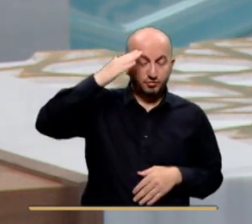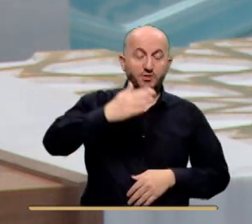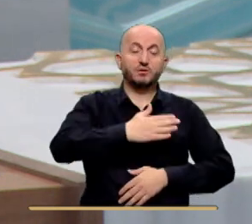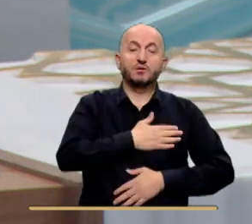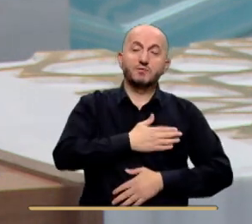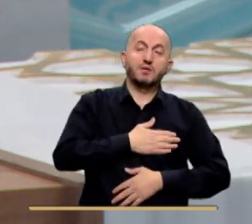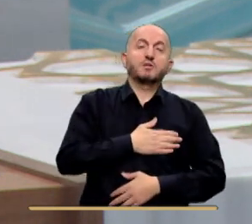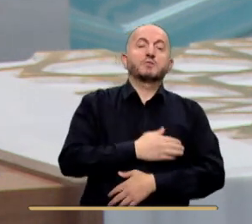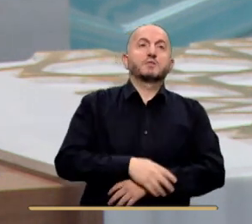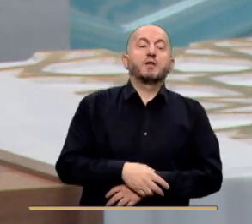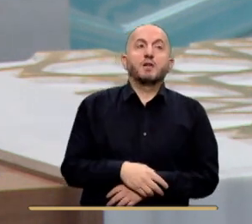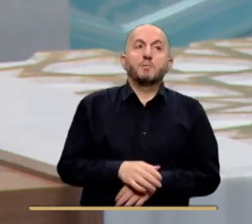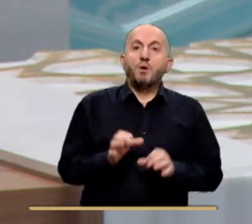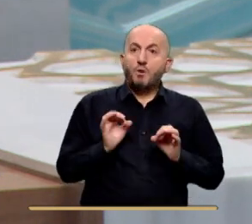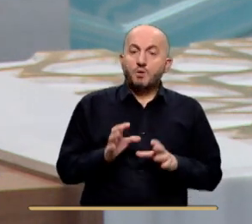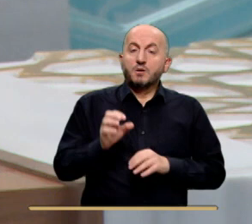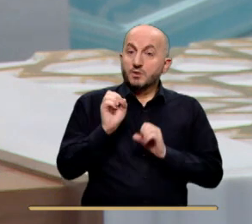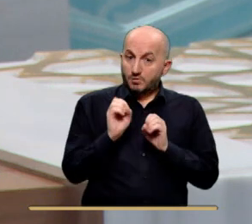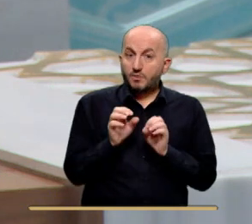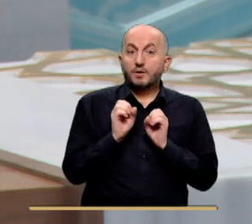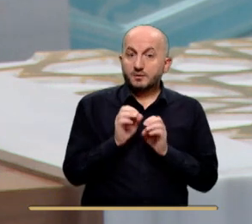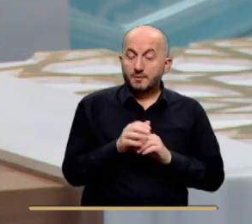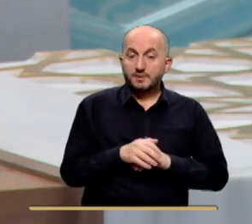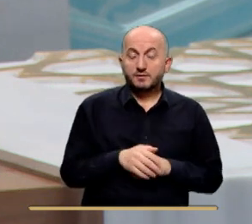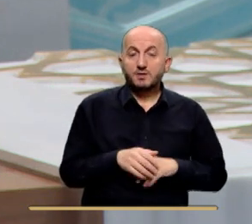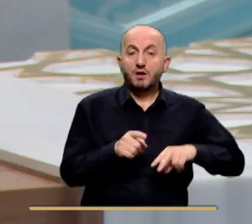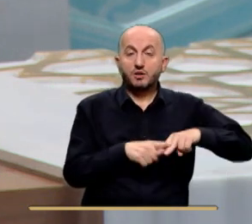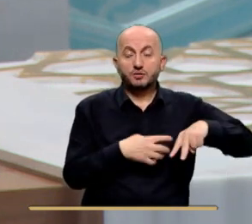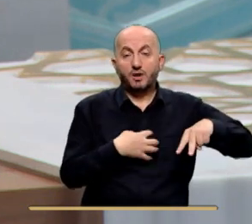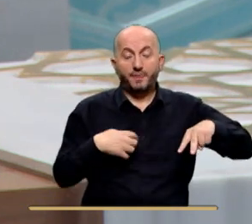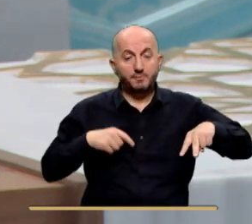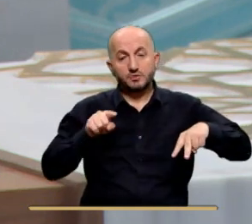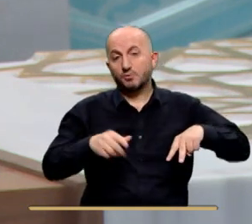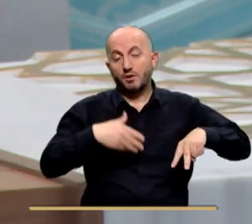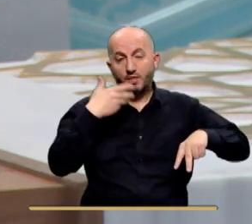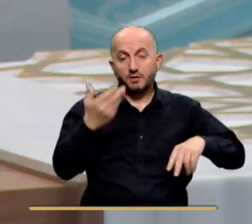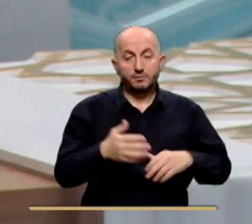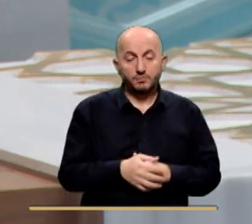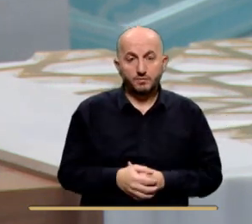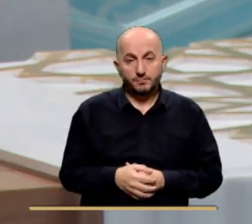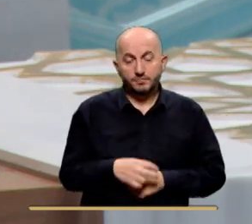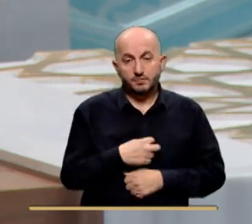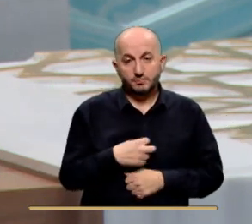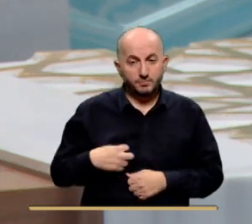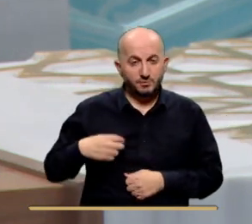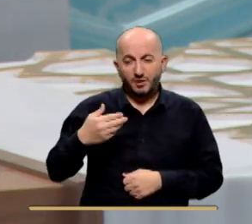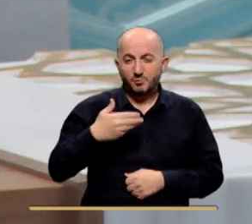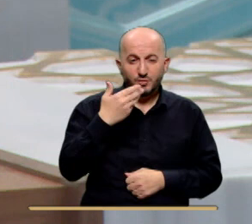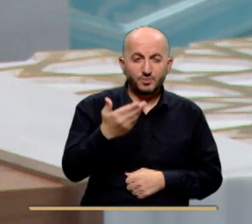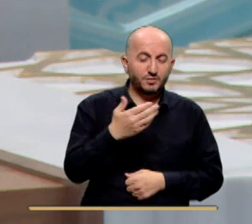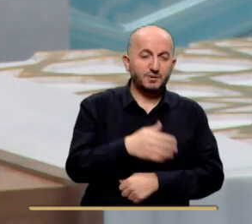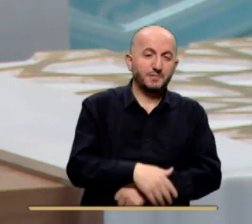sellem öyle bir muallim ki, Ayşe annemiz şöyle anlatıyor. Resulullah buyurdu ki,